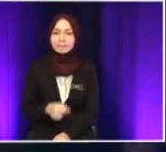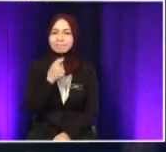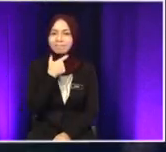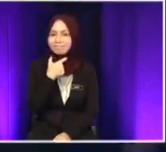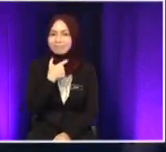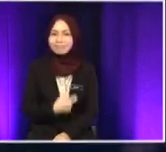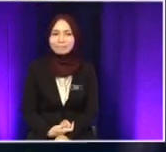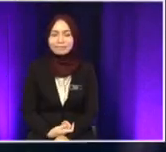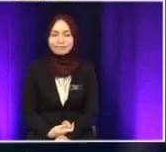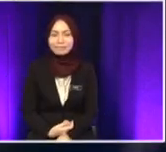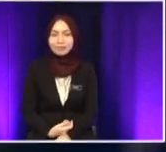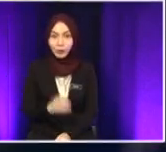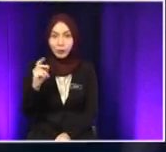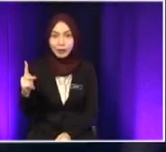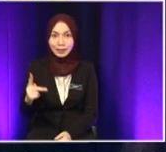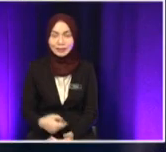oke